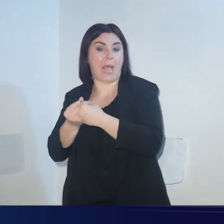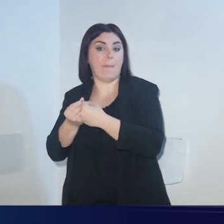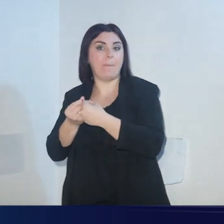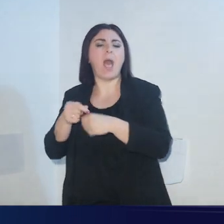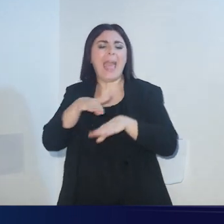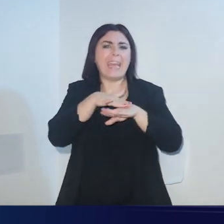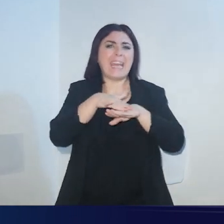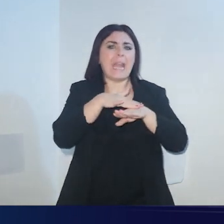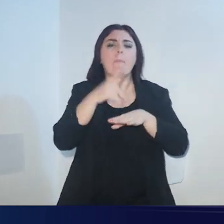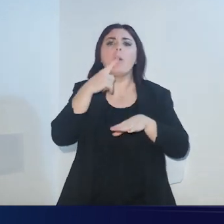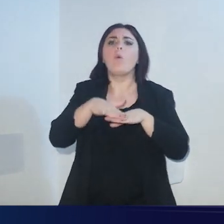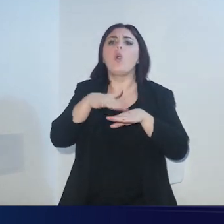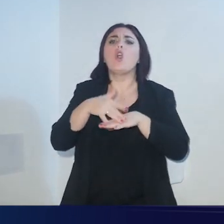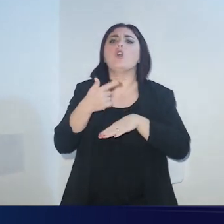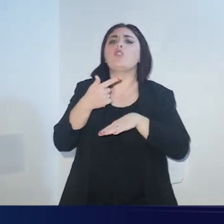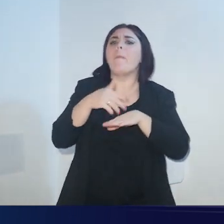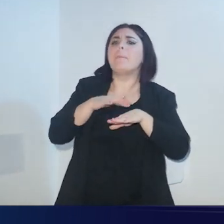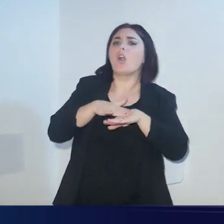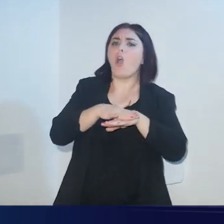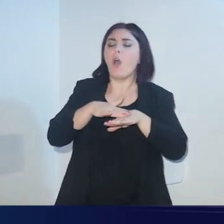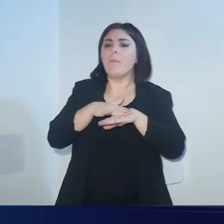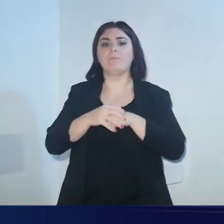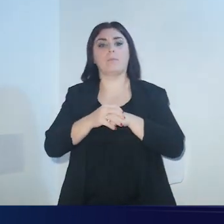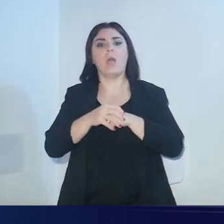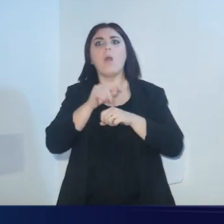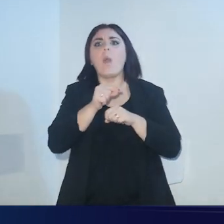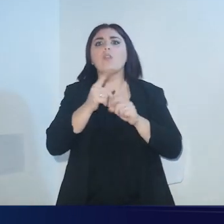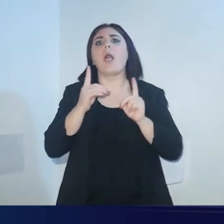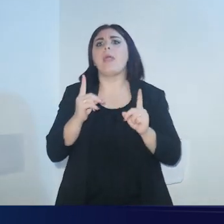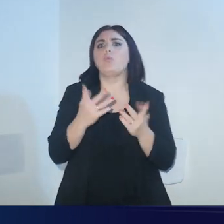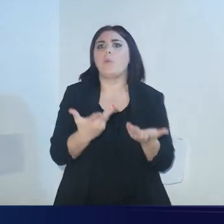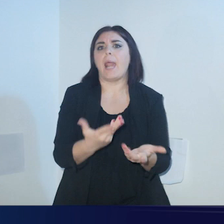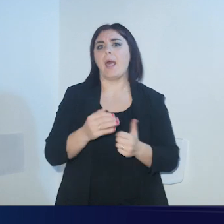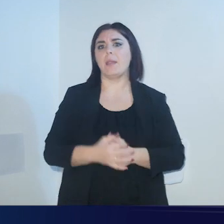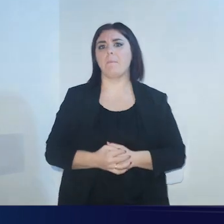creme importanti per uso topico, assolutamente naturali.